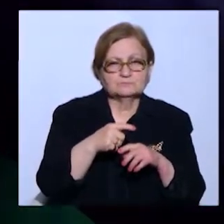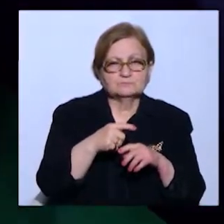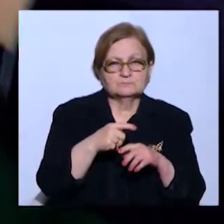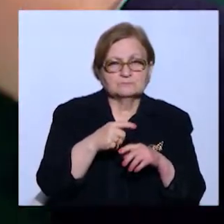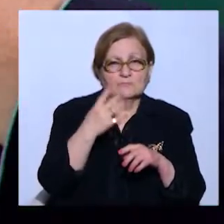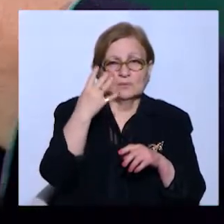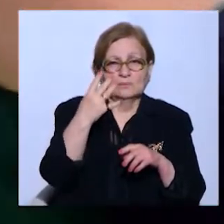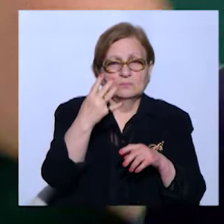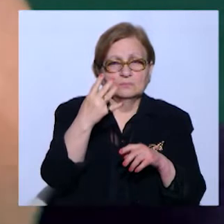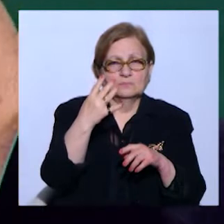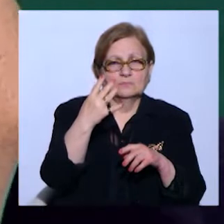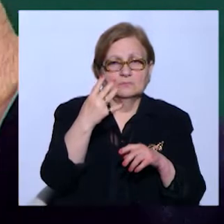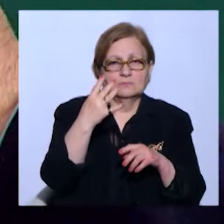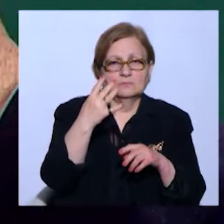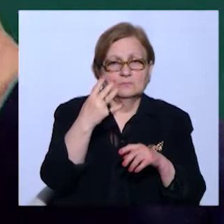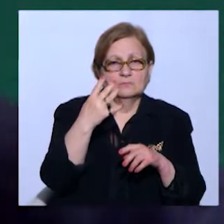4